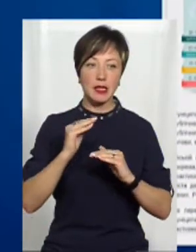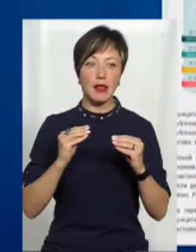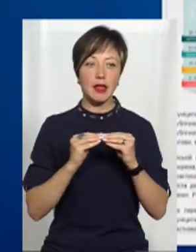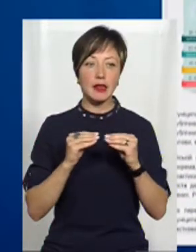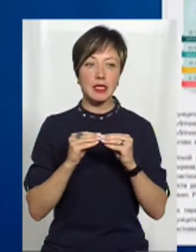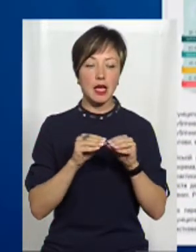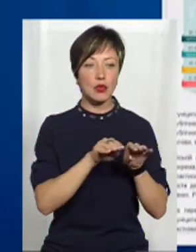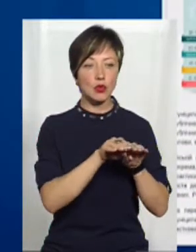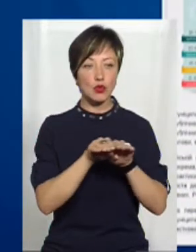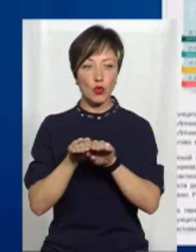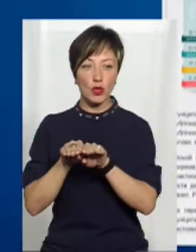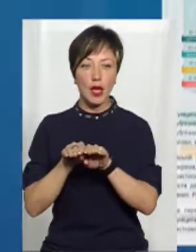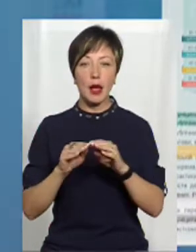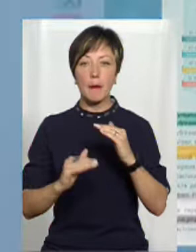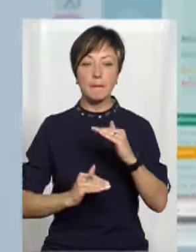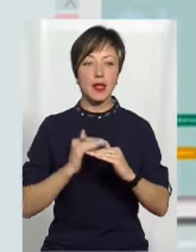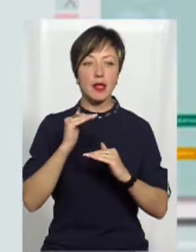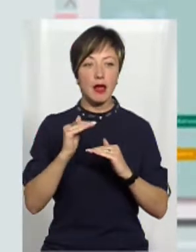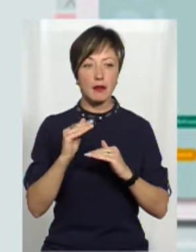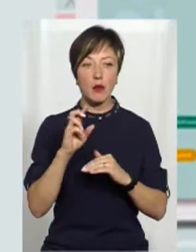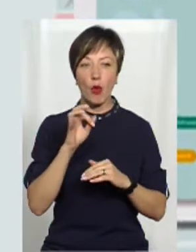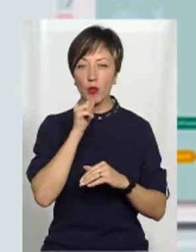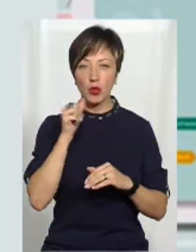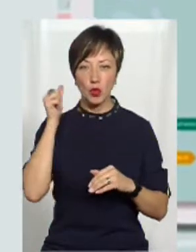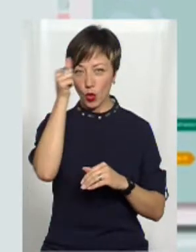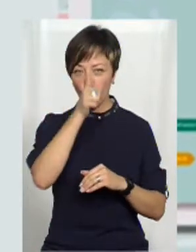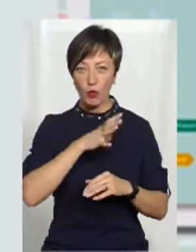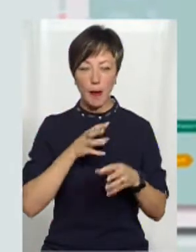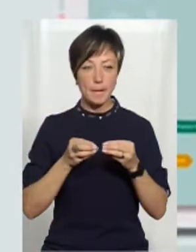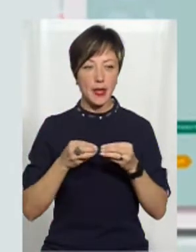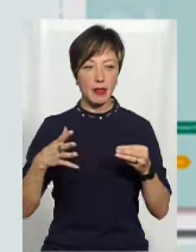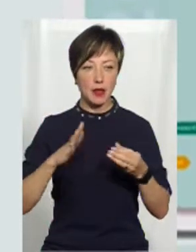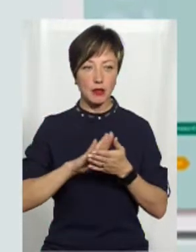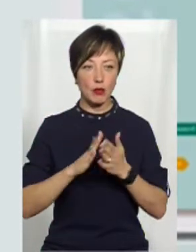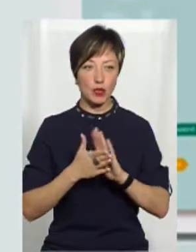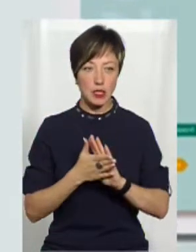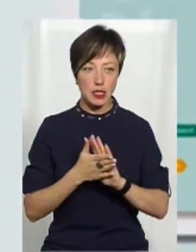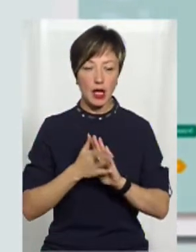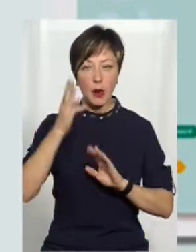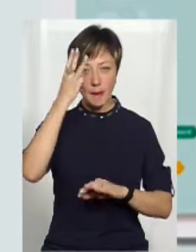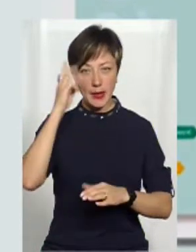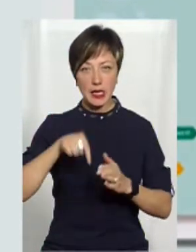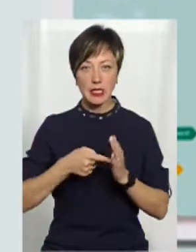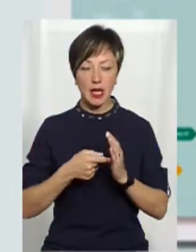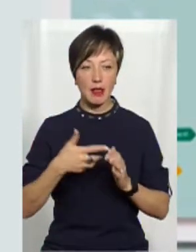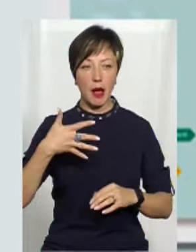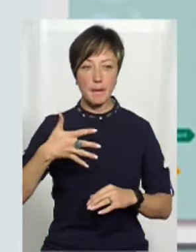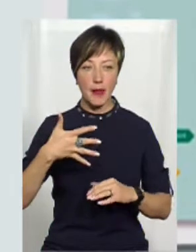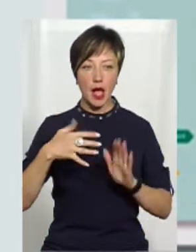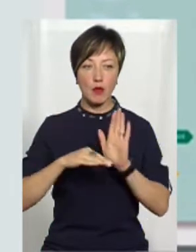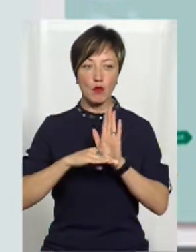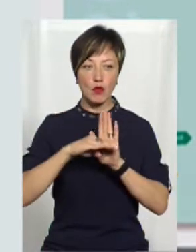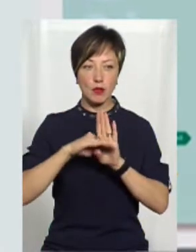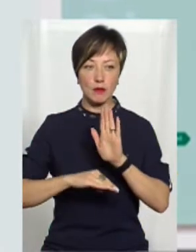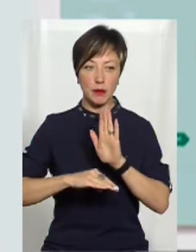сходинку. Піднявся, тому що минулого року це була 15-та позиція. Тобто Хмельницький на 5 позицій піднявся